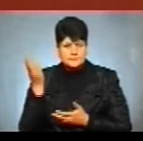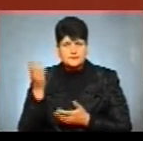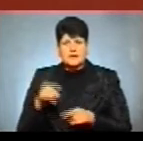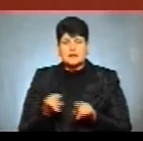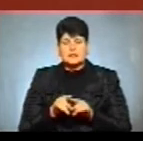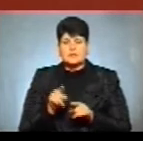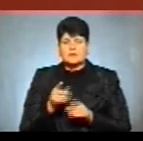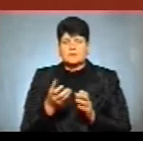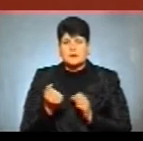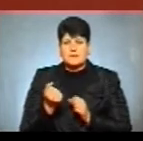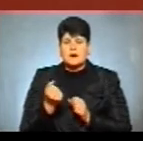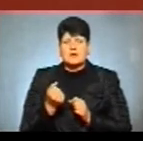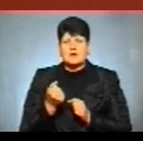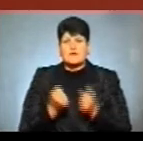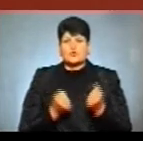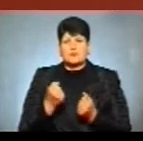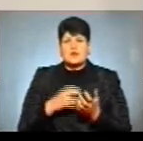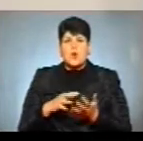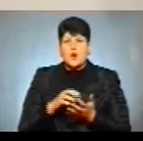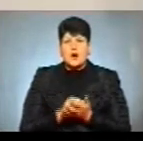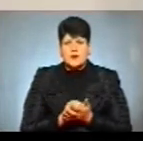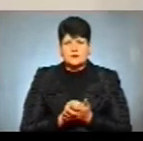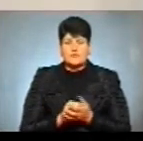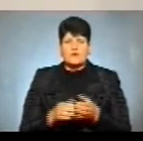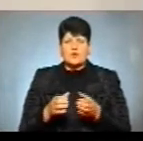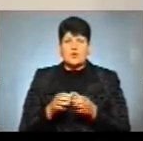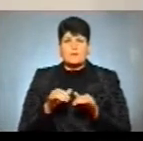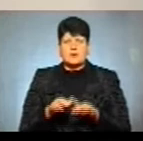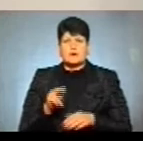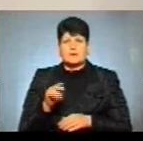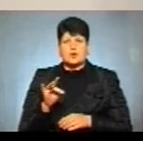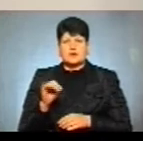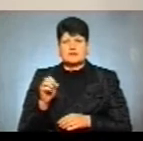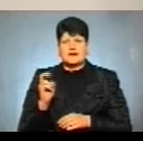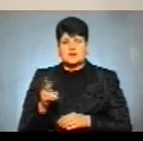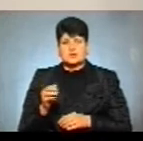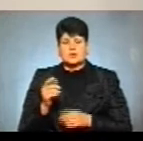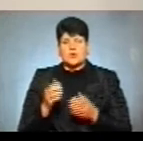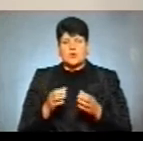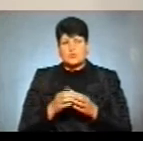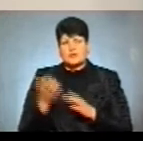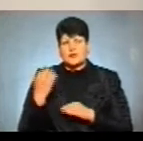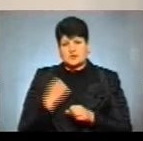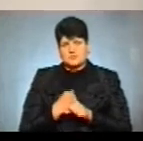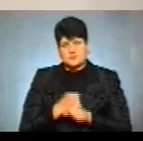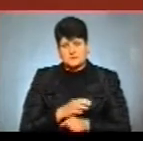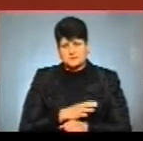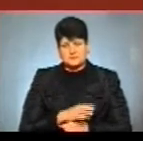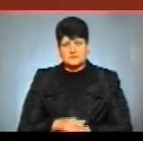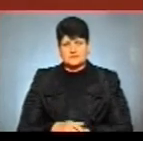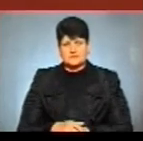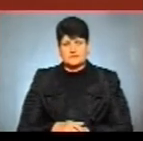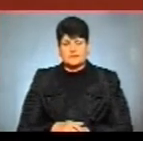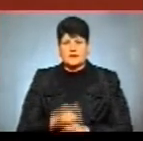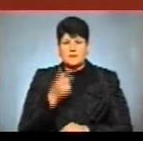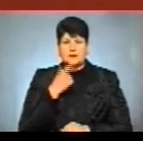він бере автомобіль в оренду в компанії Protection Group, де він раніше і працював. Власне, нагадаємо, що